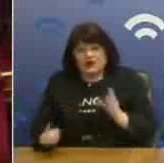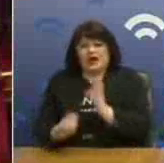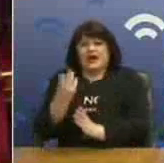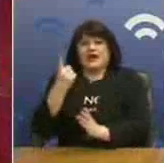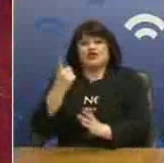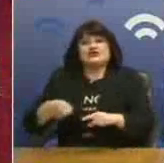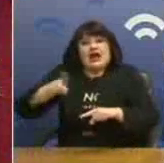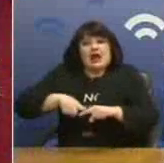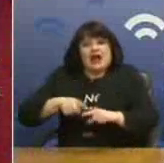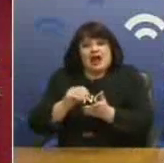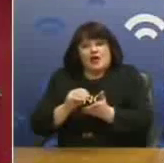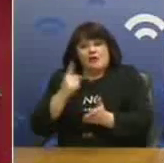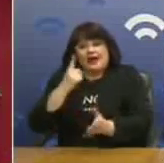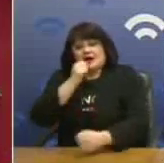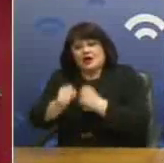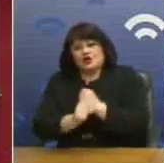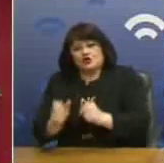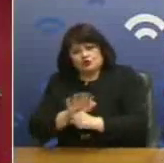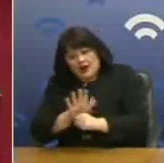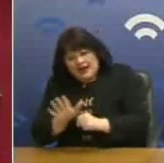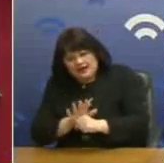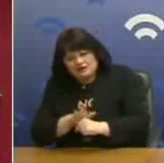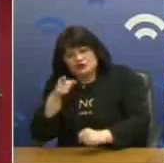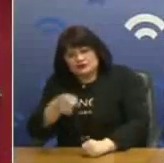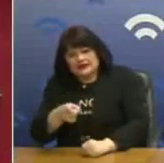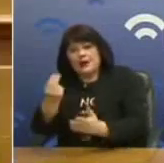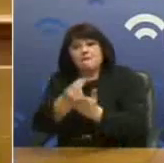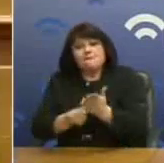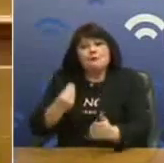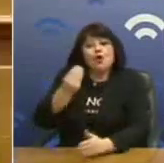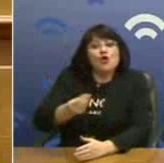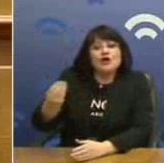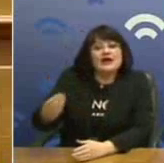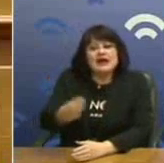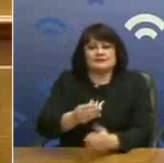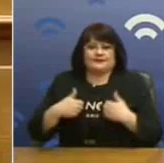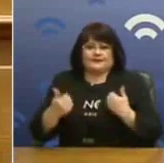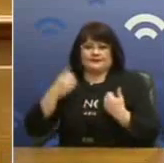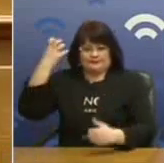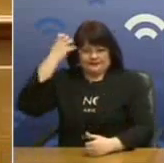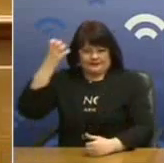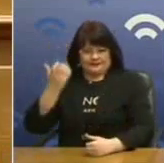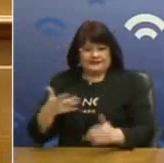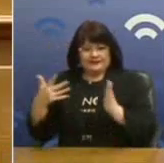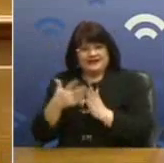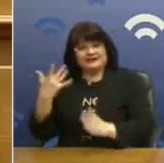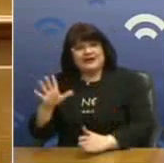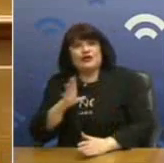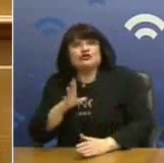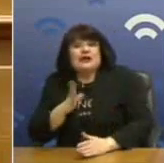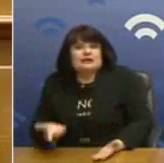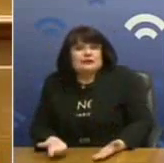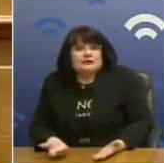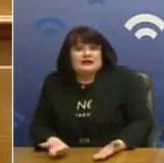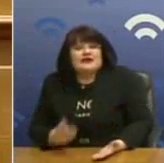χρόνο τουλάχιστον, ώστε μετά να πάρουν και μία μοριοδότηση αυτοί οι νέοι επιστήμονες. 5.500 είναι για να μπορέσουν να